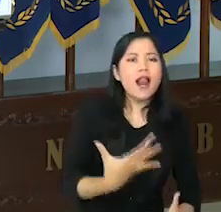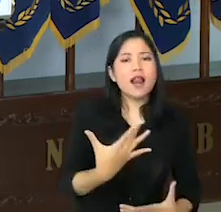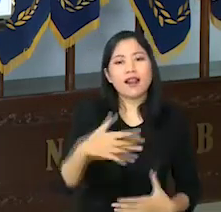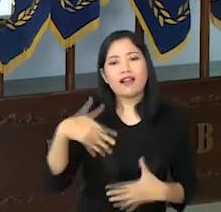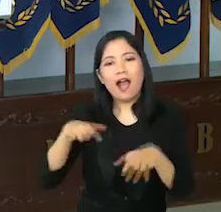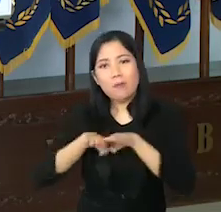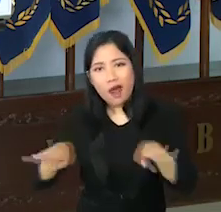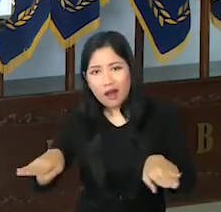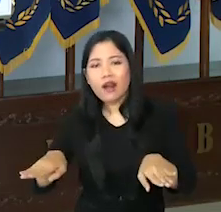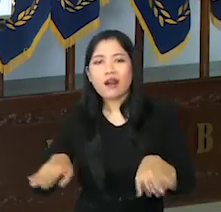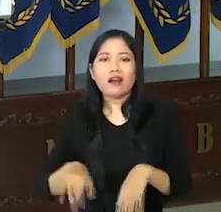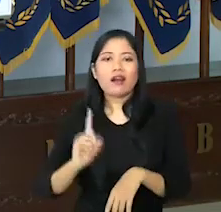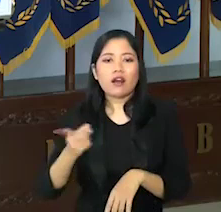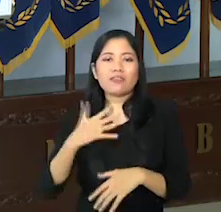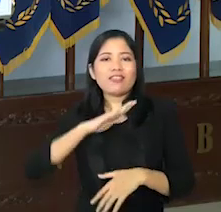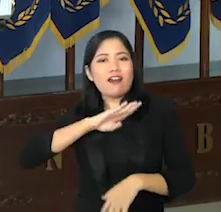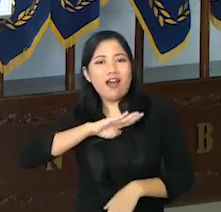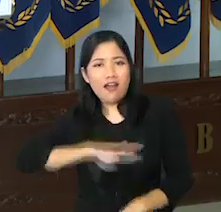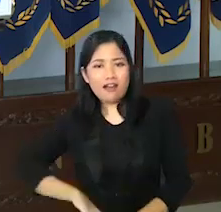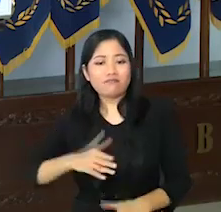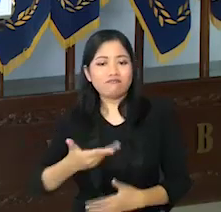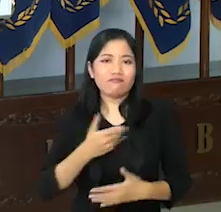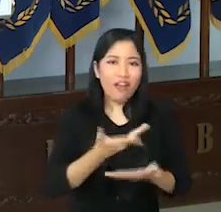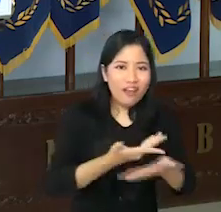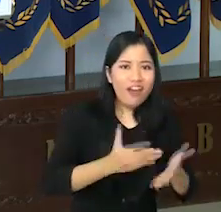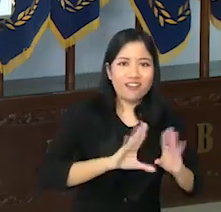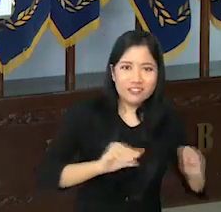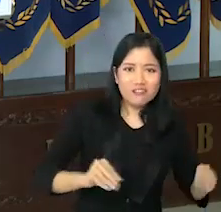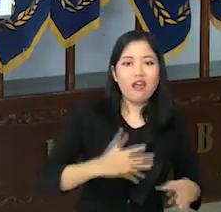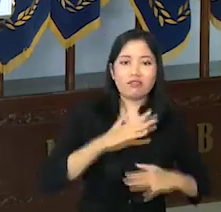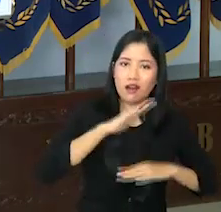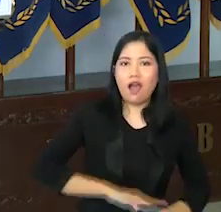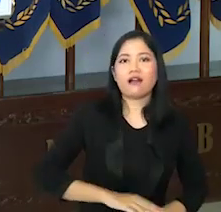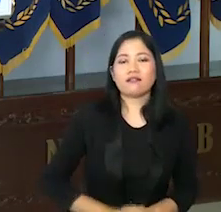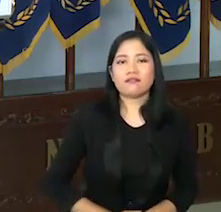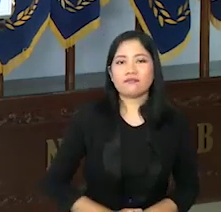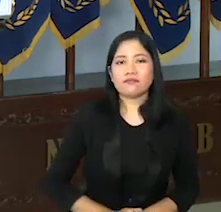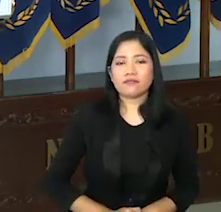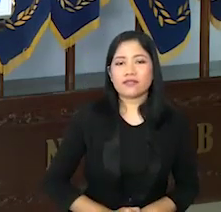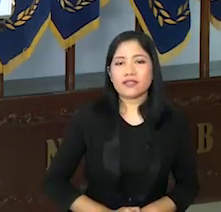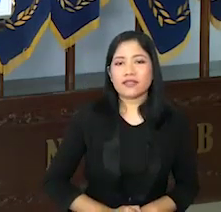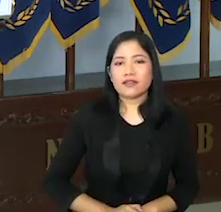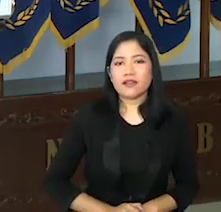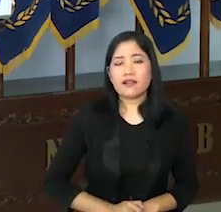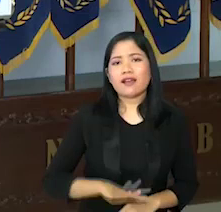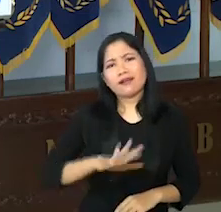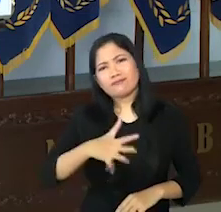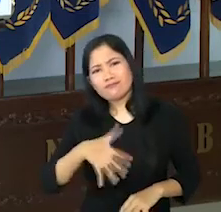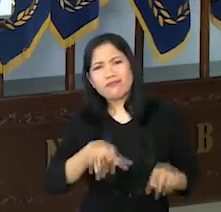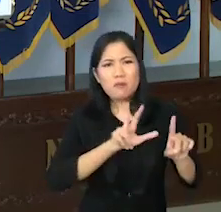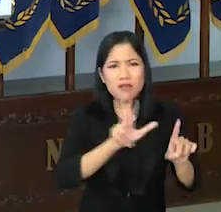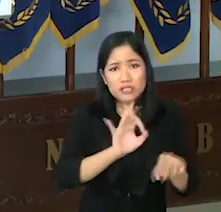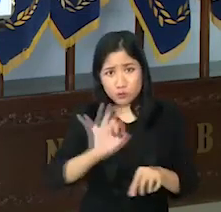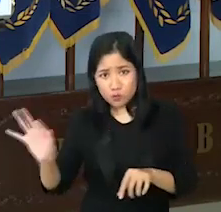aman lebih tenang memberikan layanan Hai hampir 18000 relawan medis dan non